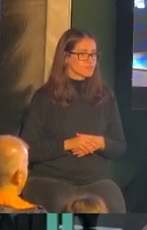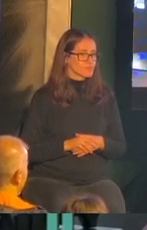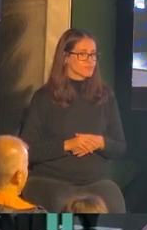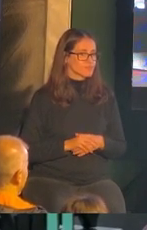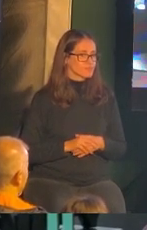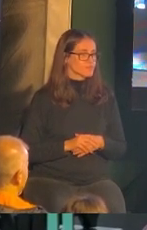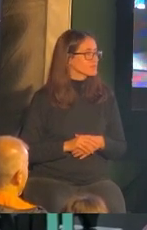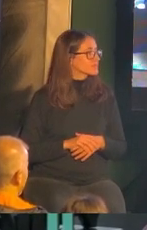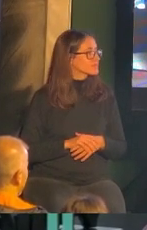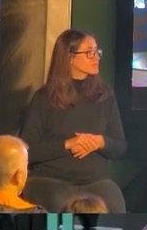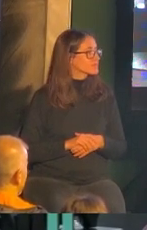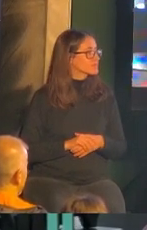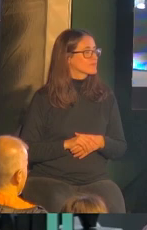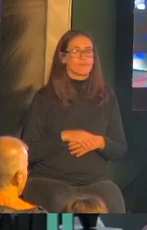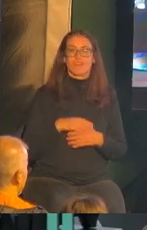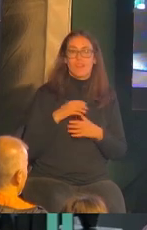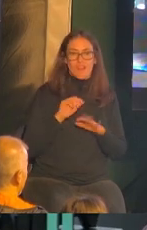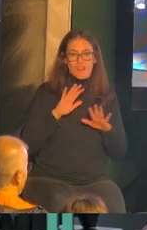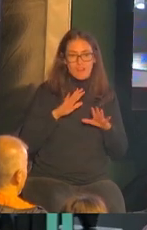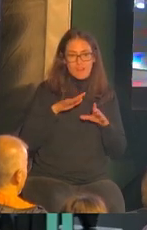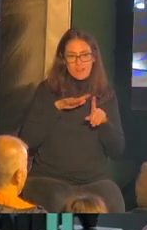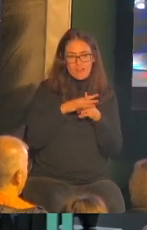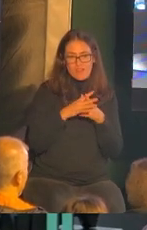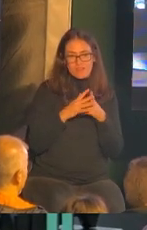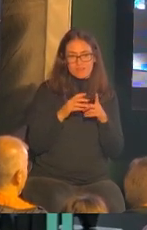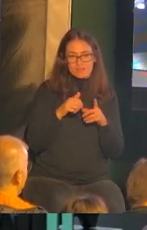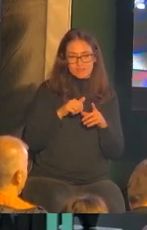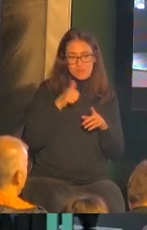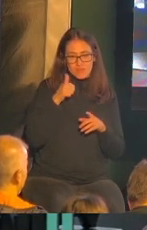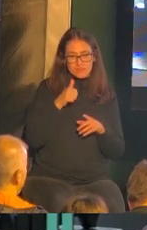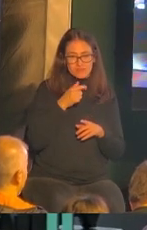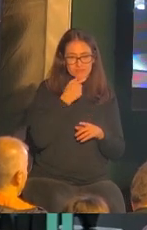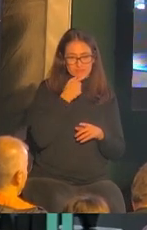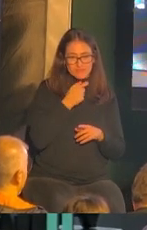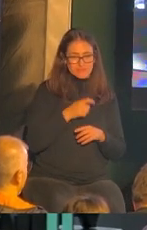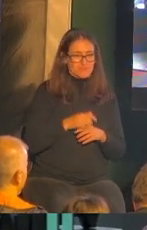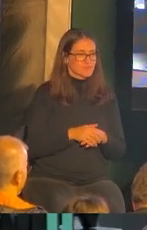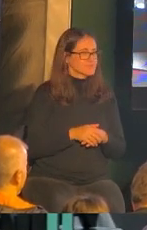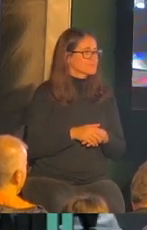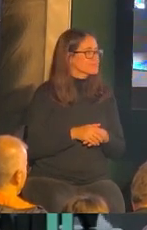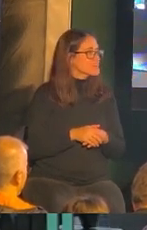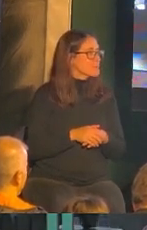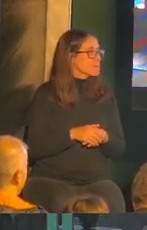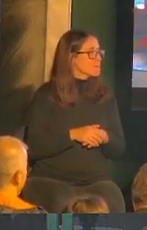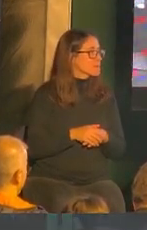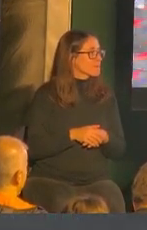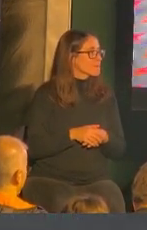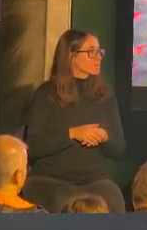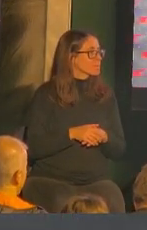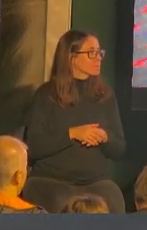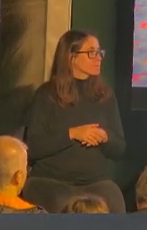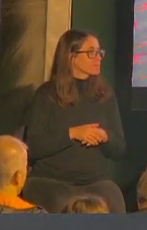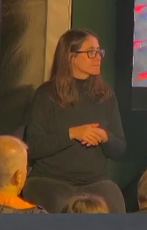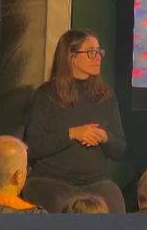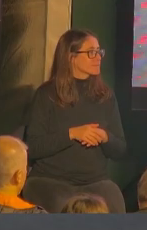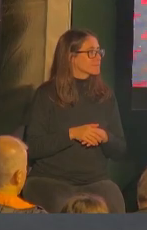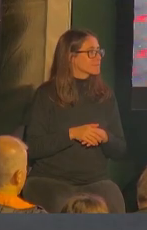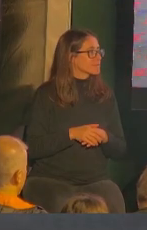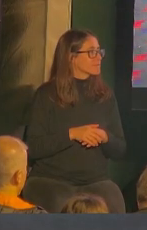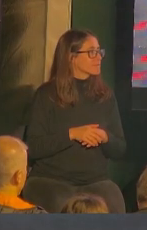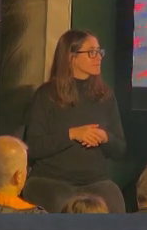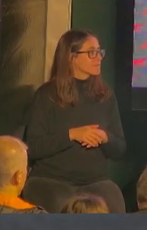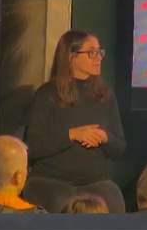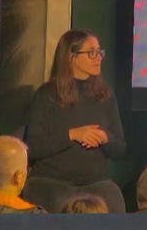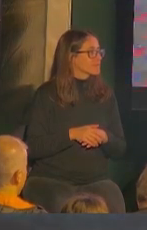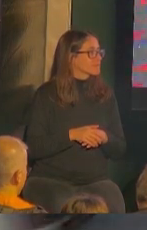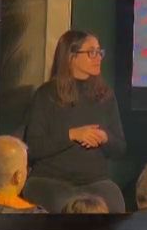A veure, la part més xula, fico aquí perquè puguin, que la utilitzarem en tres casos.